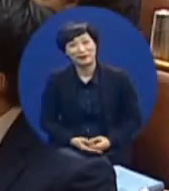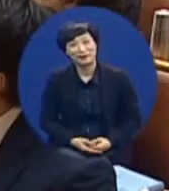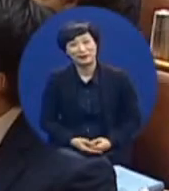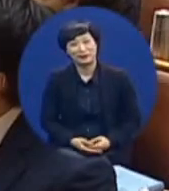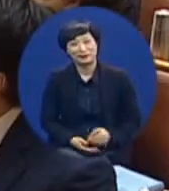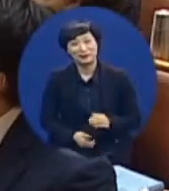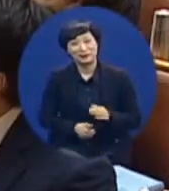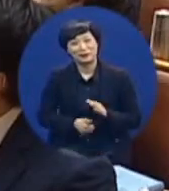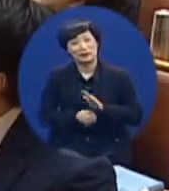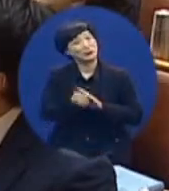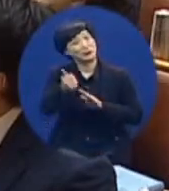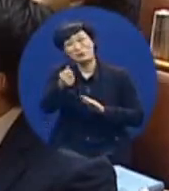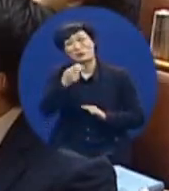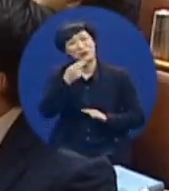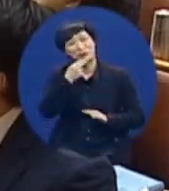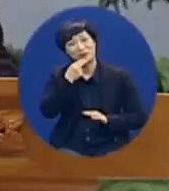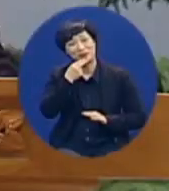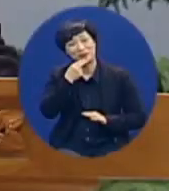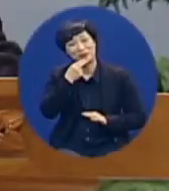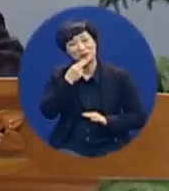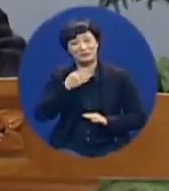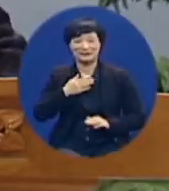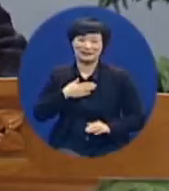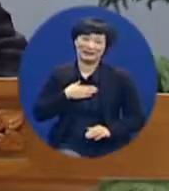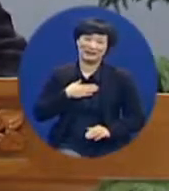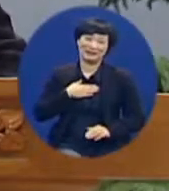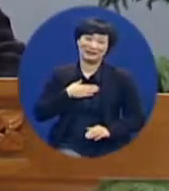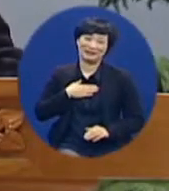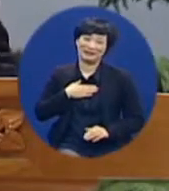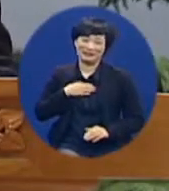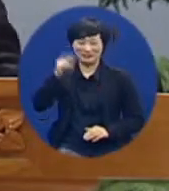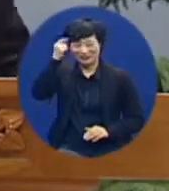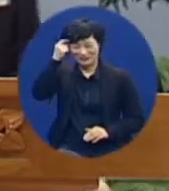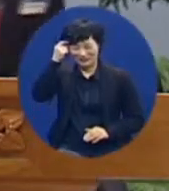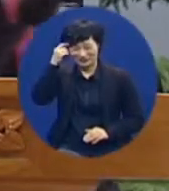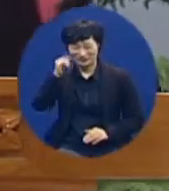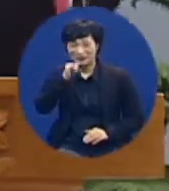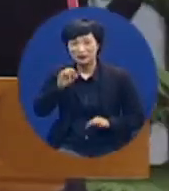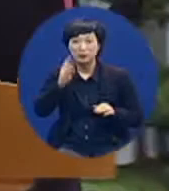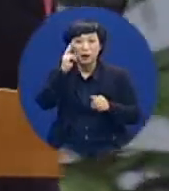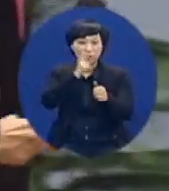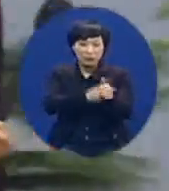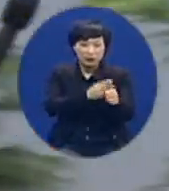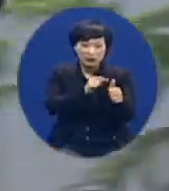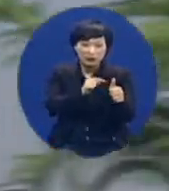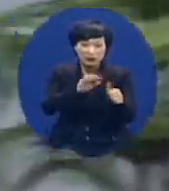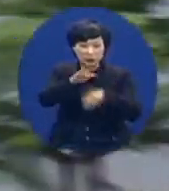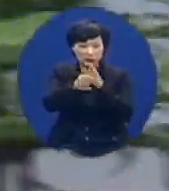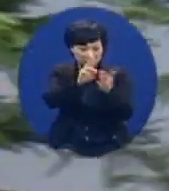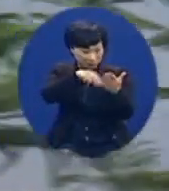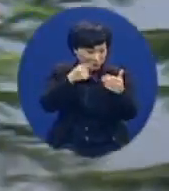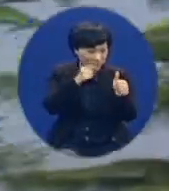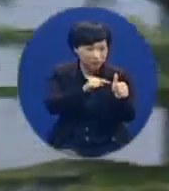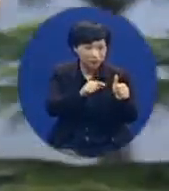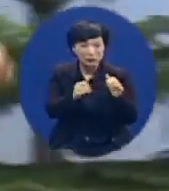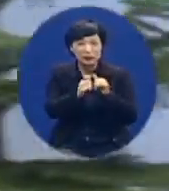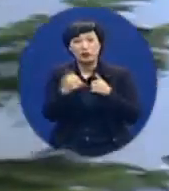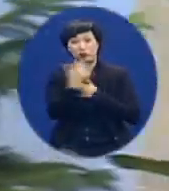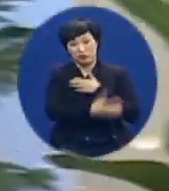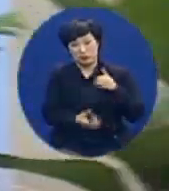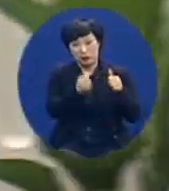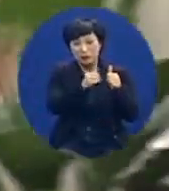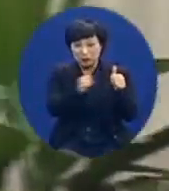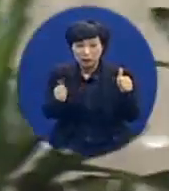There is no hope in the world. 저는 내가 I 생각해요. thought that Paul suffered the most for the Lord. 바울이 성경에서 보면 인간 육체를 가진 인간으로서